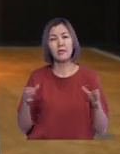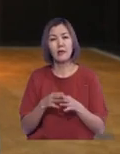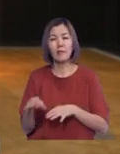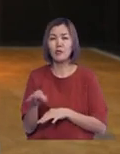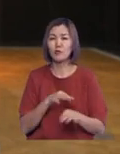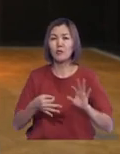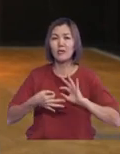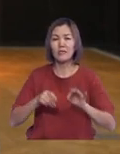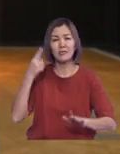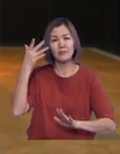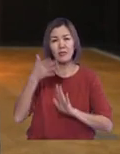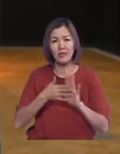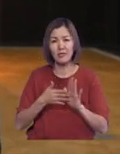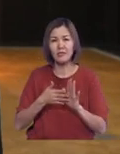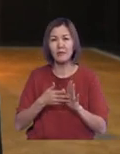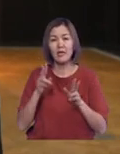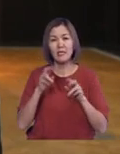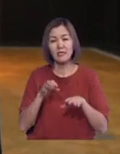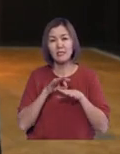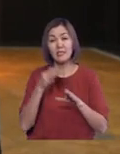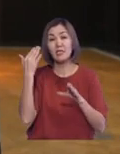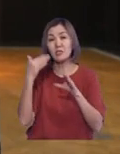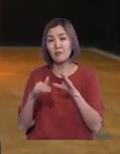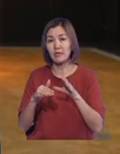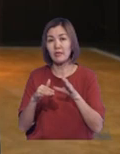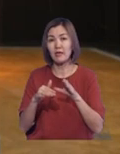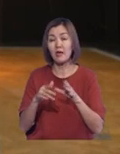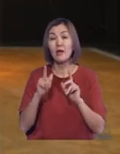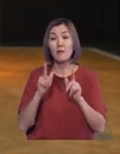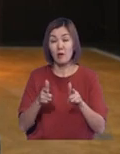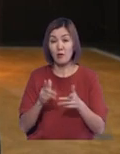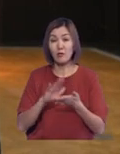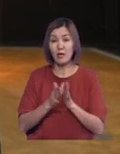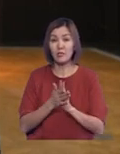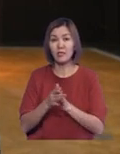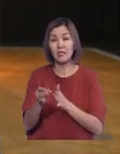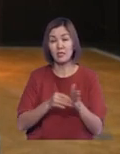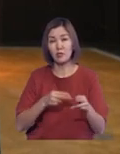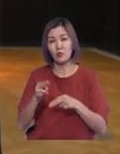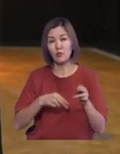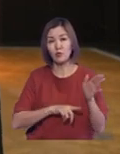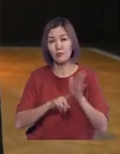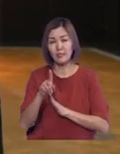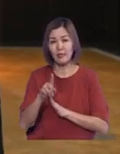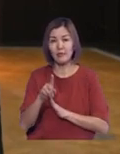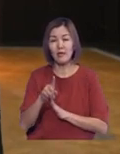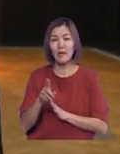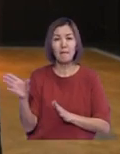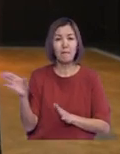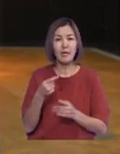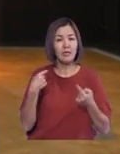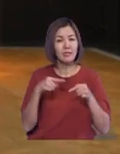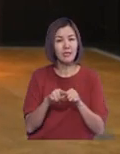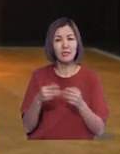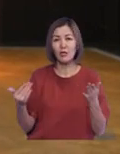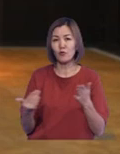жобаның қыр-сырмен танысып, арнайы тексеріске жіберді. Мамандар мақұлдаған жағдайда бірден құрылыс басталады. Сәйкесінше, барлық